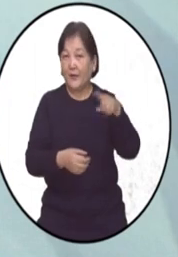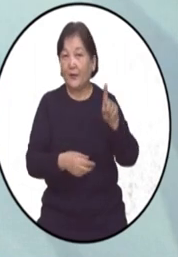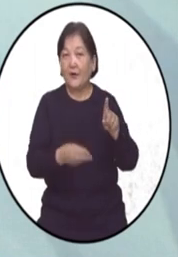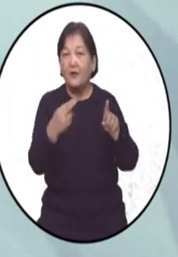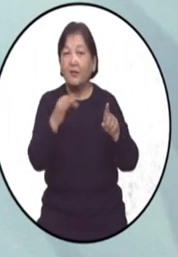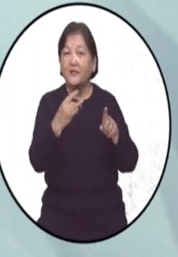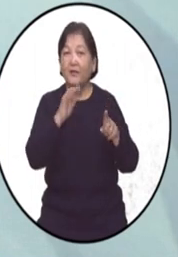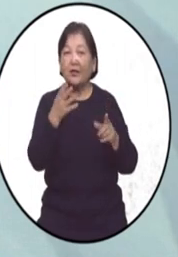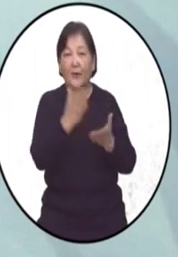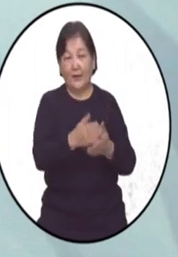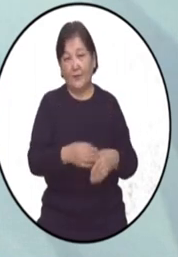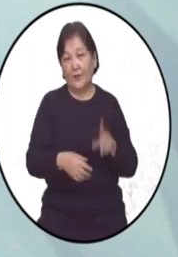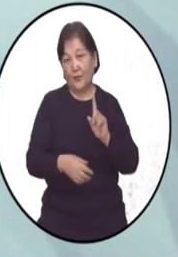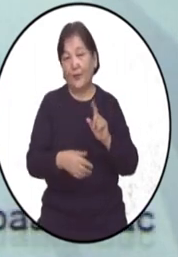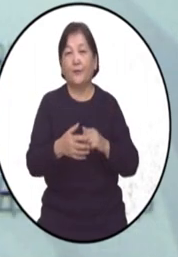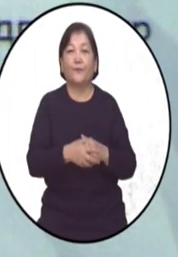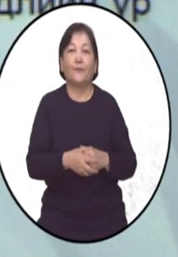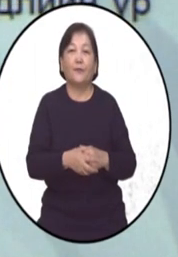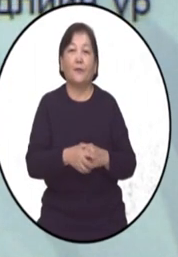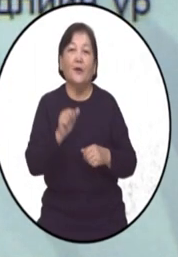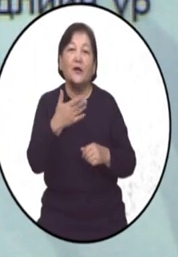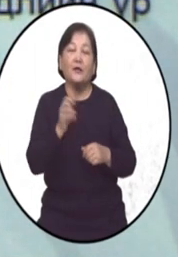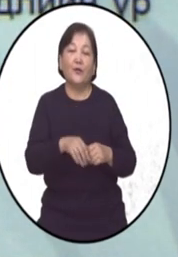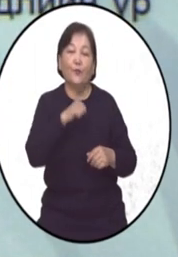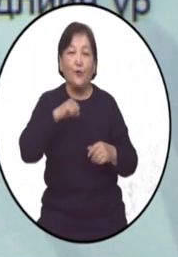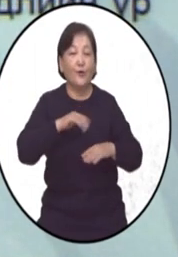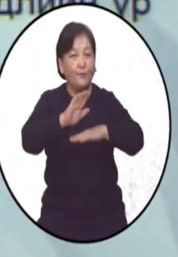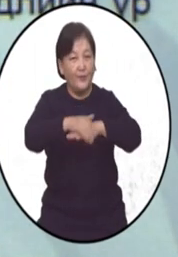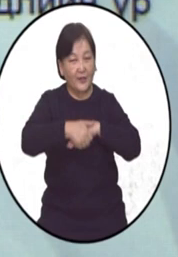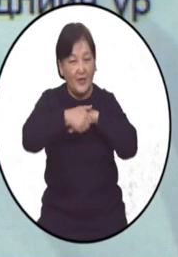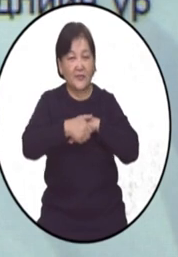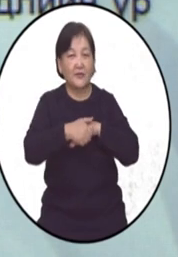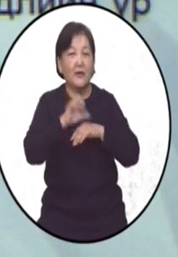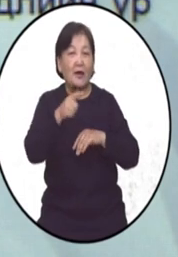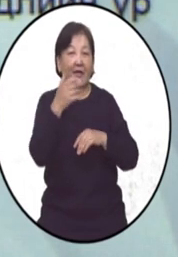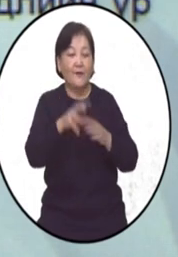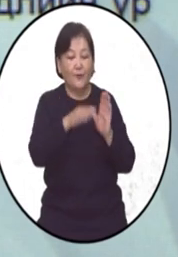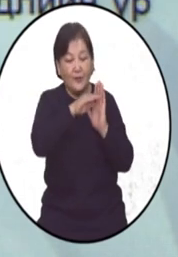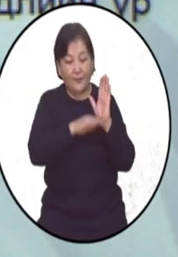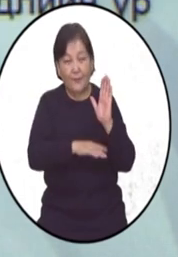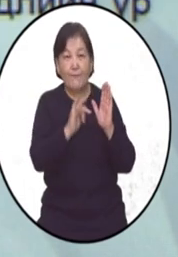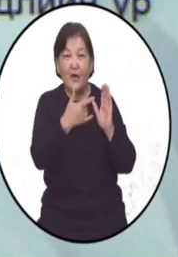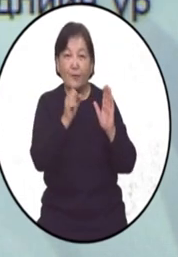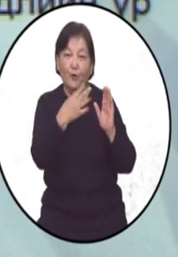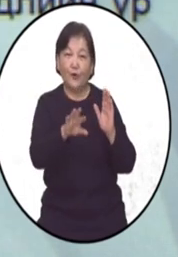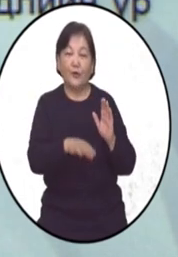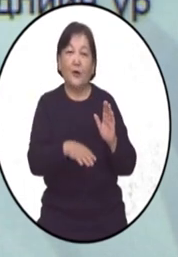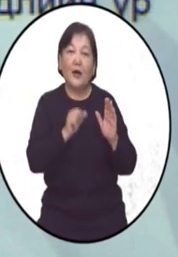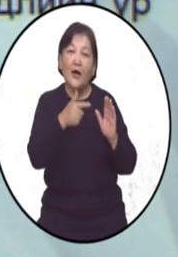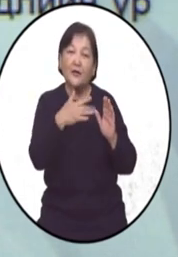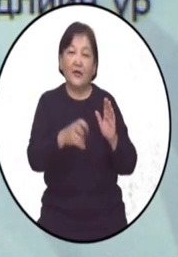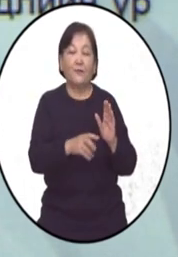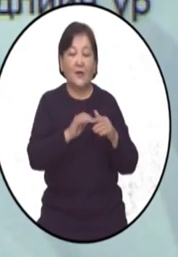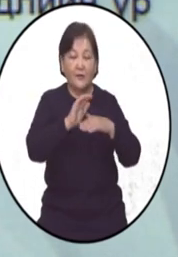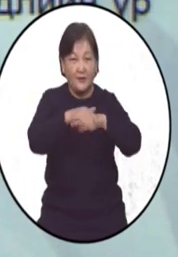байх чанар. За алгоритмд бий даасан алхамуудын дарааллаас тогтох ба энэ нь алгоритмын